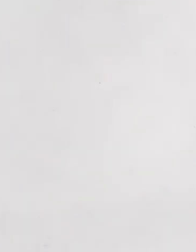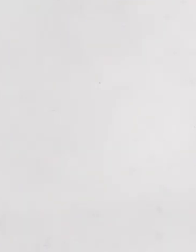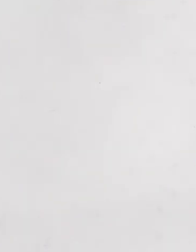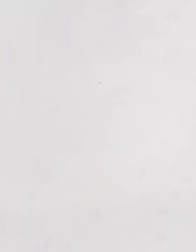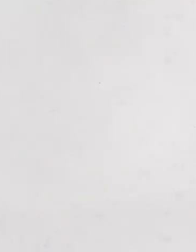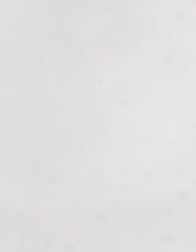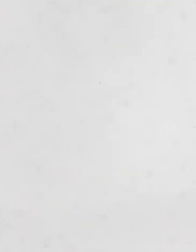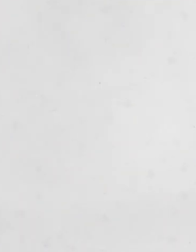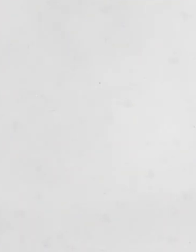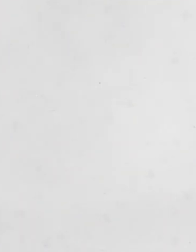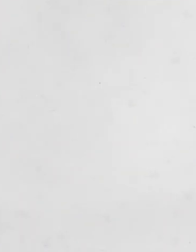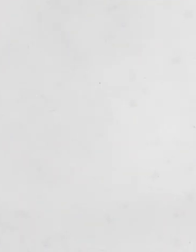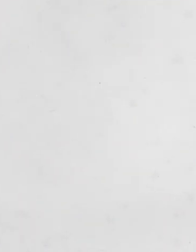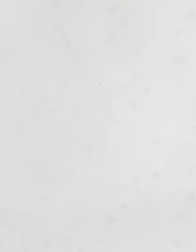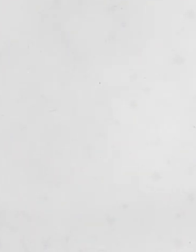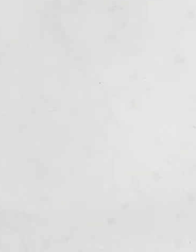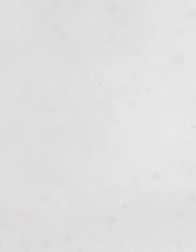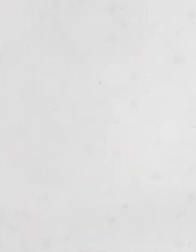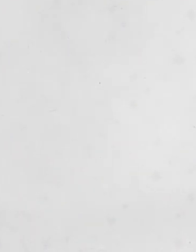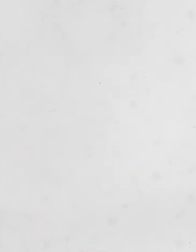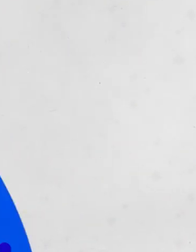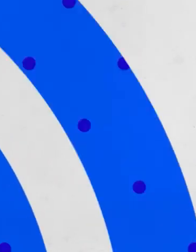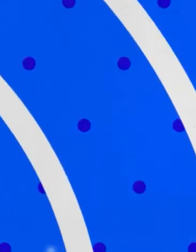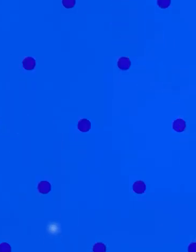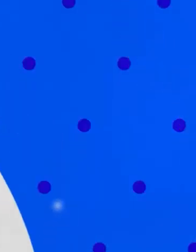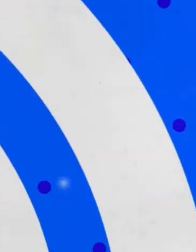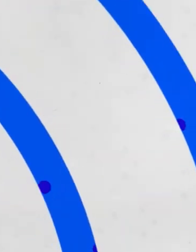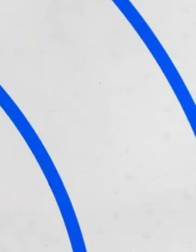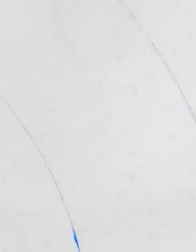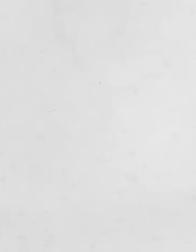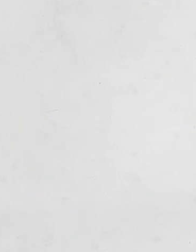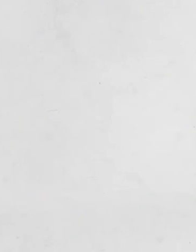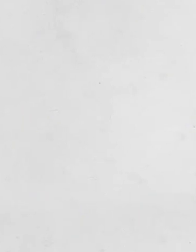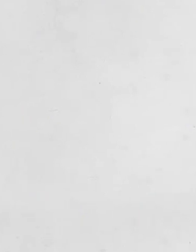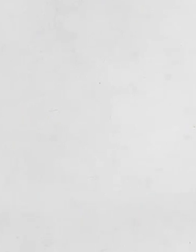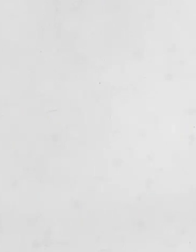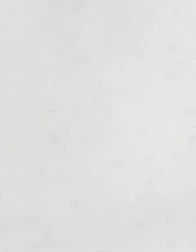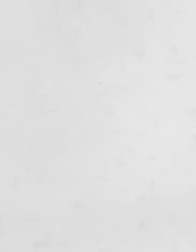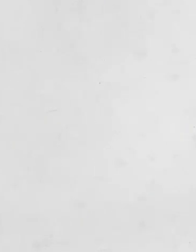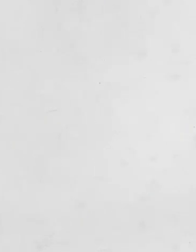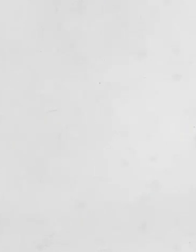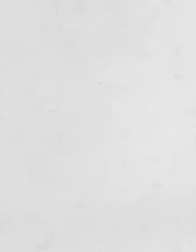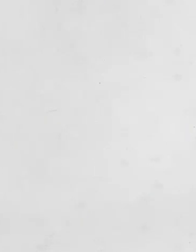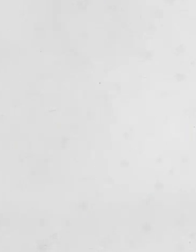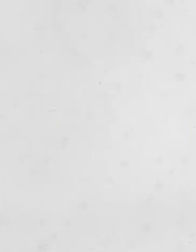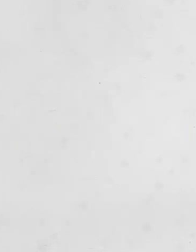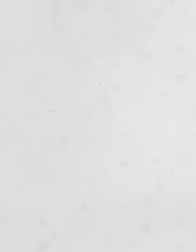国内外大小事，下载三立新闻网 App， 即时新闻不漏接。